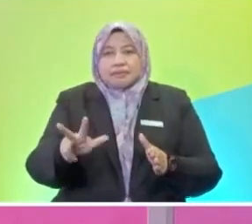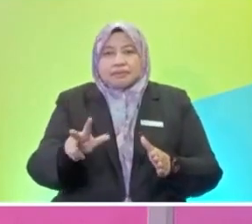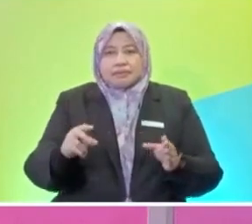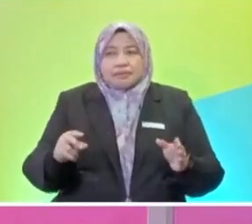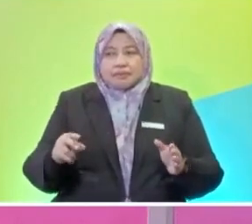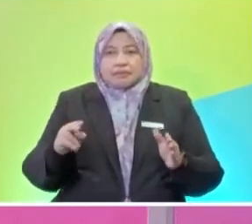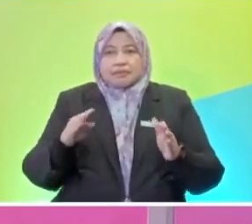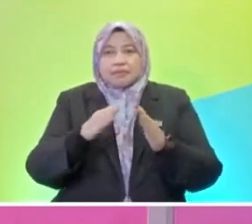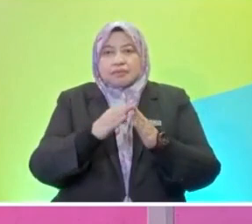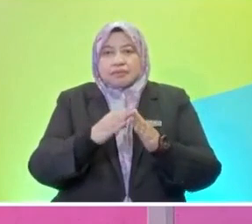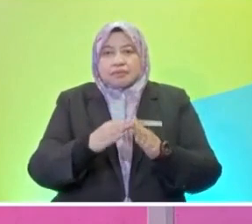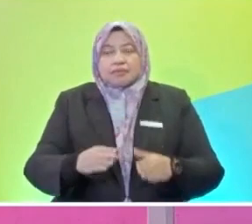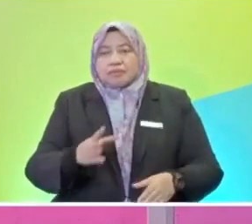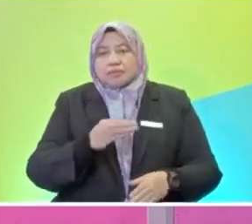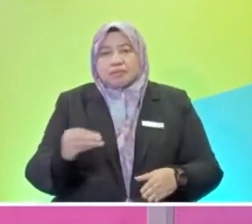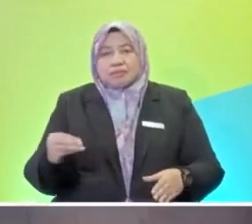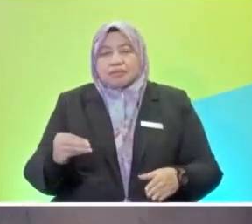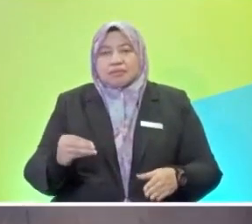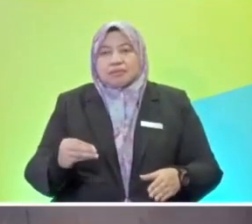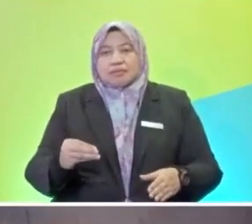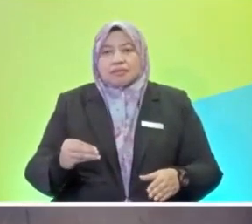Bucuk dan ingat